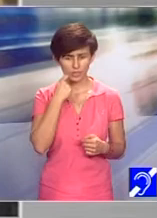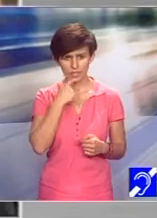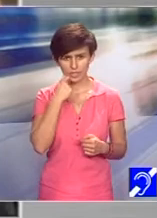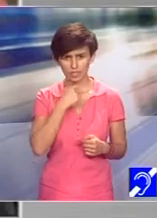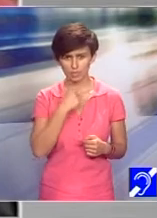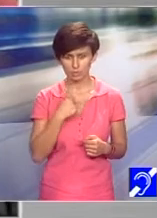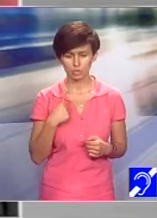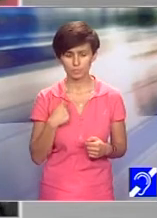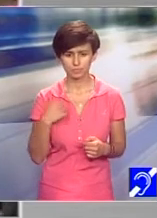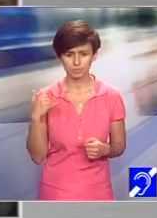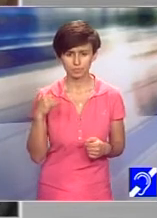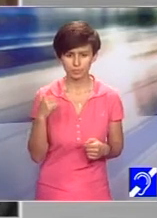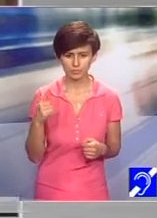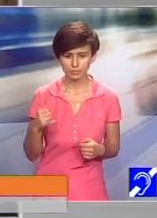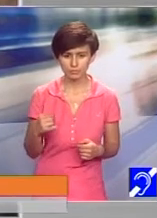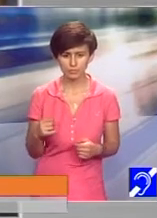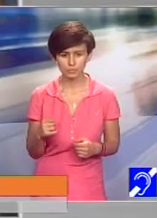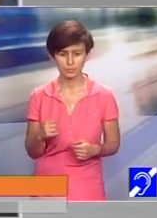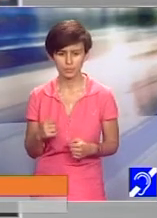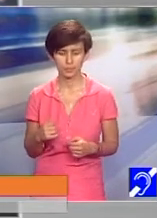revin ciclic,